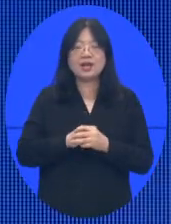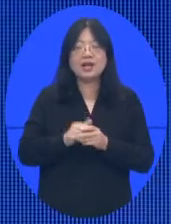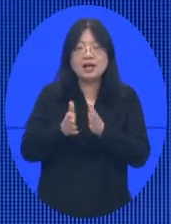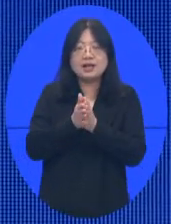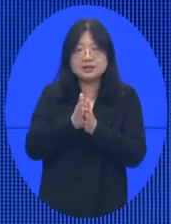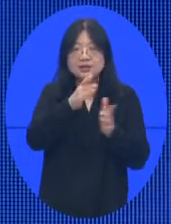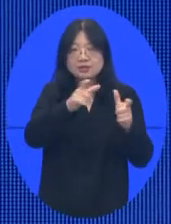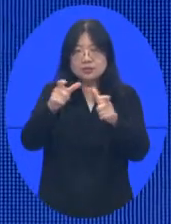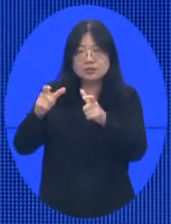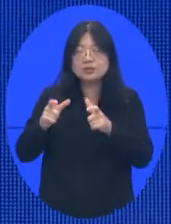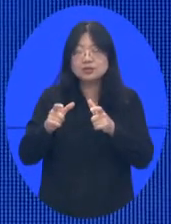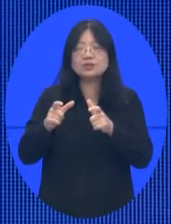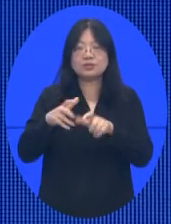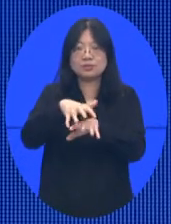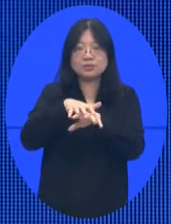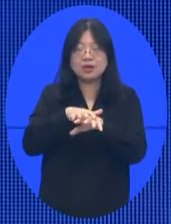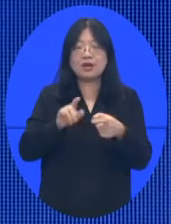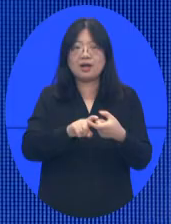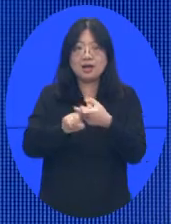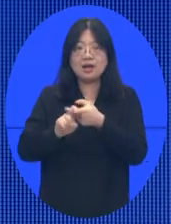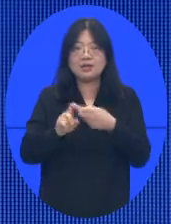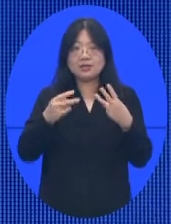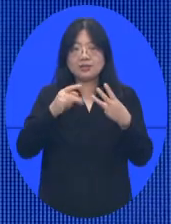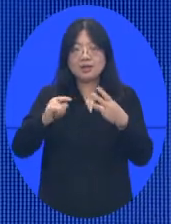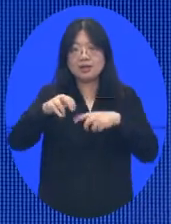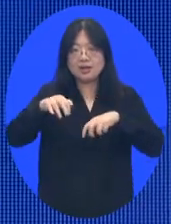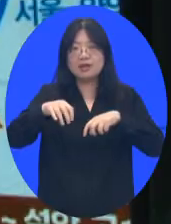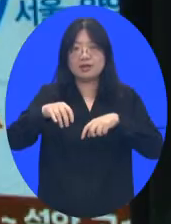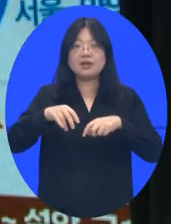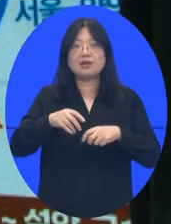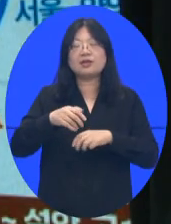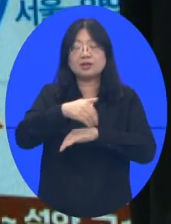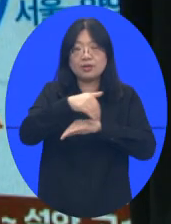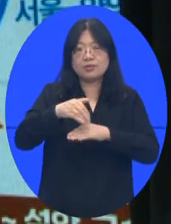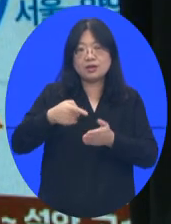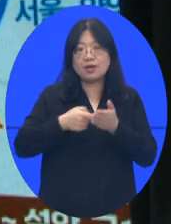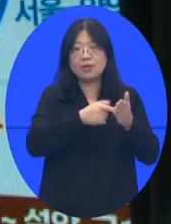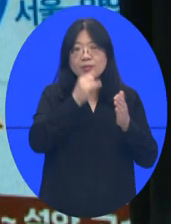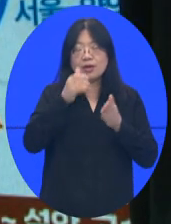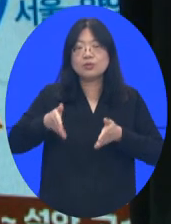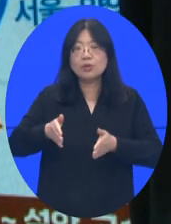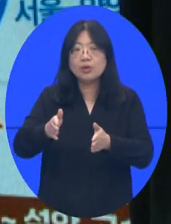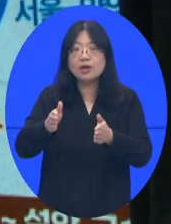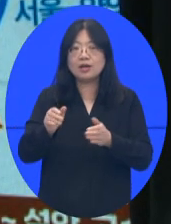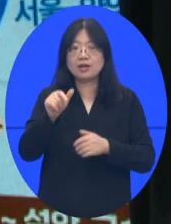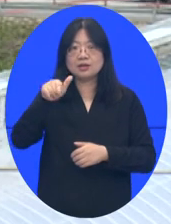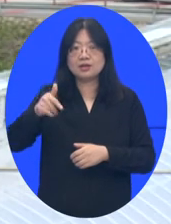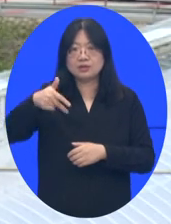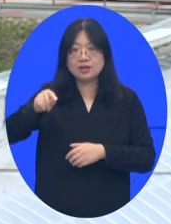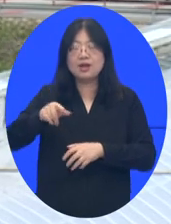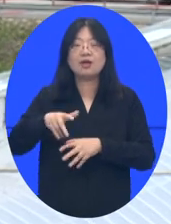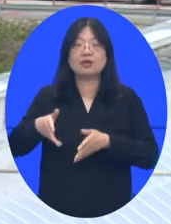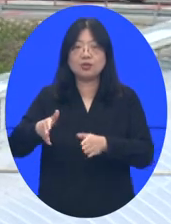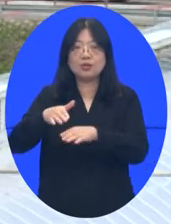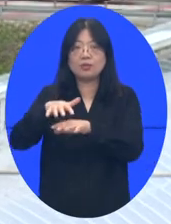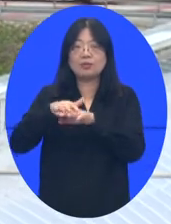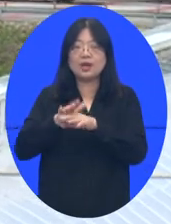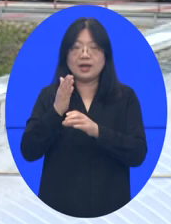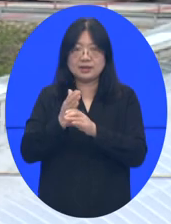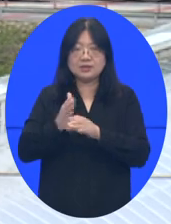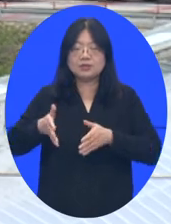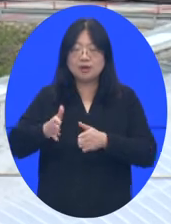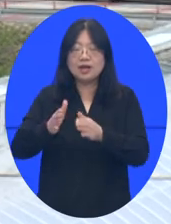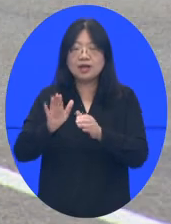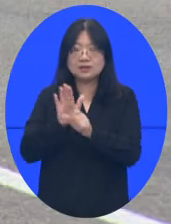인프라를 확충해 3대 전략을 추진하겠다고 밝혔습니다. 도로 분야에서는 격자형 도로망 구축, 핵심 도로망